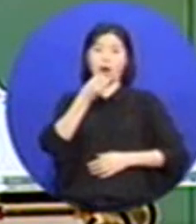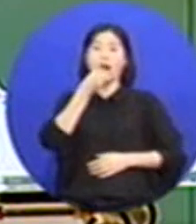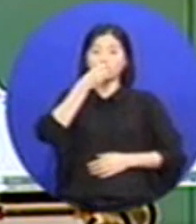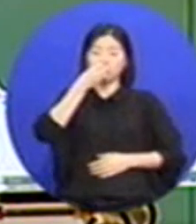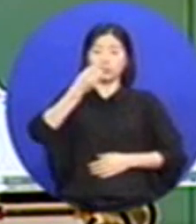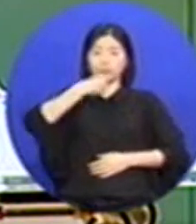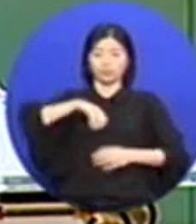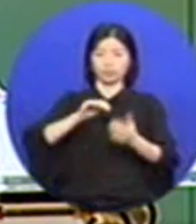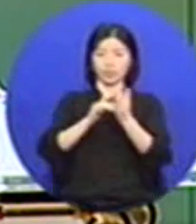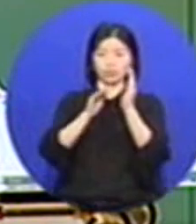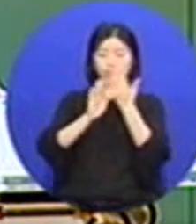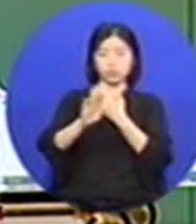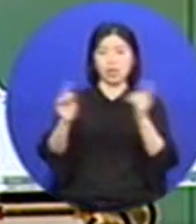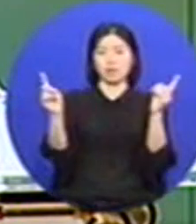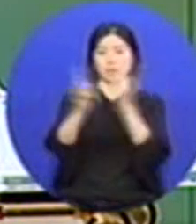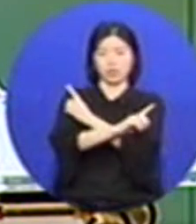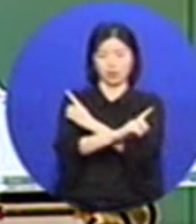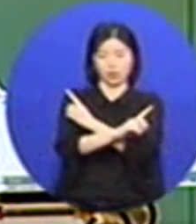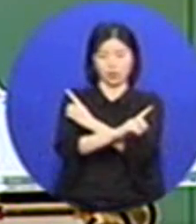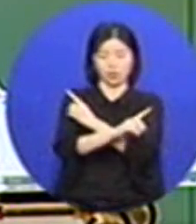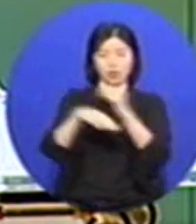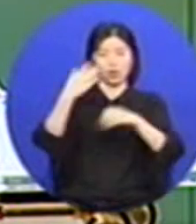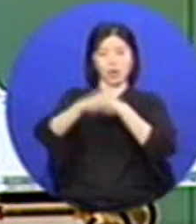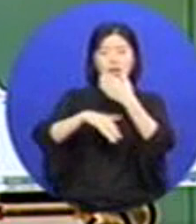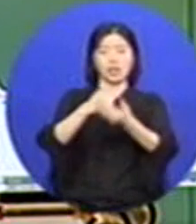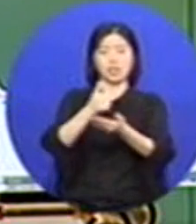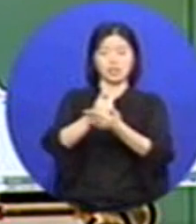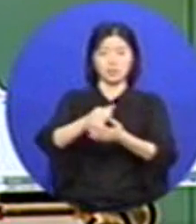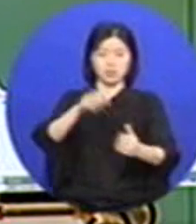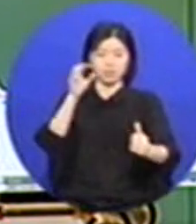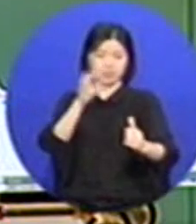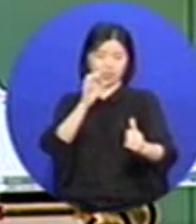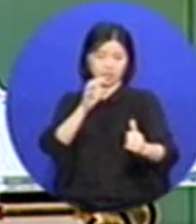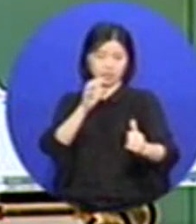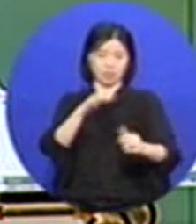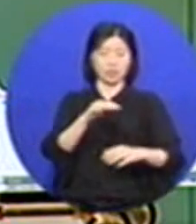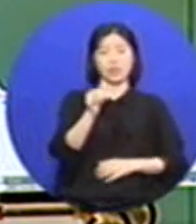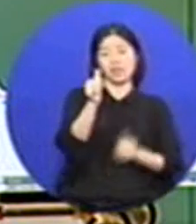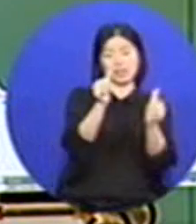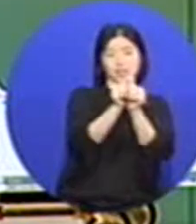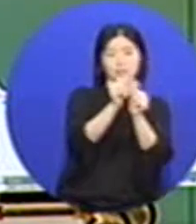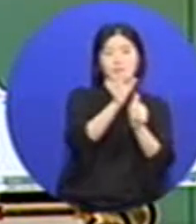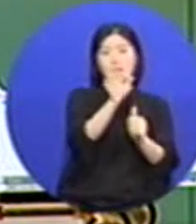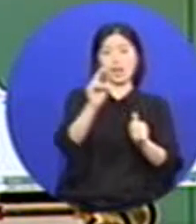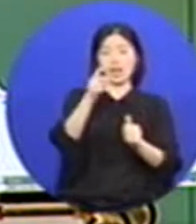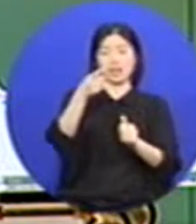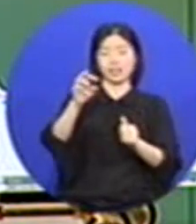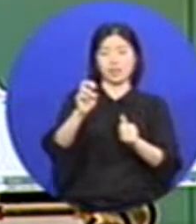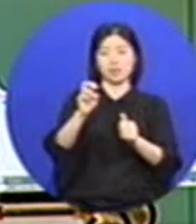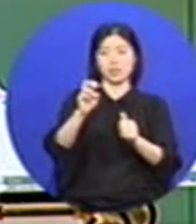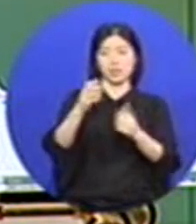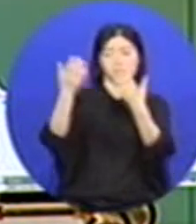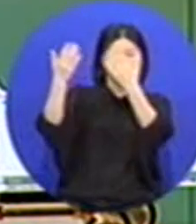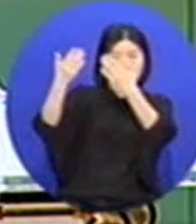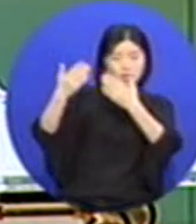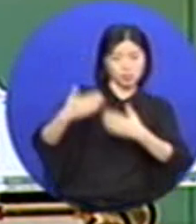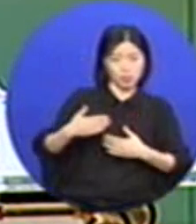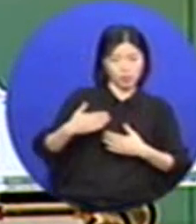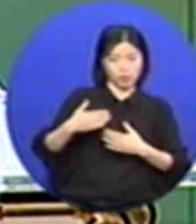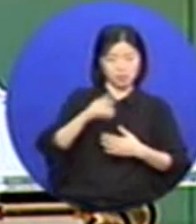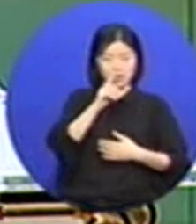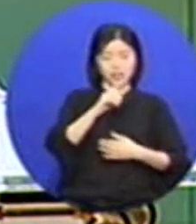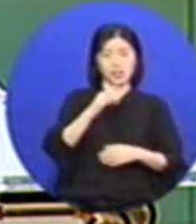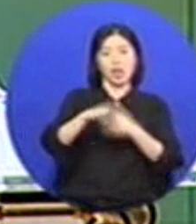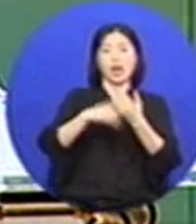따먹고 하나님이 책망을 하시니까 아담이 뭐라고 그럽니까 하나님이 주셔서 나와 함께 있게